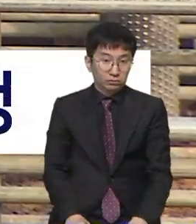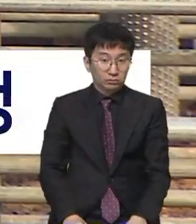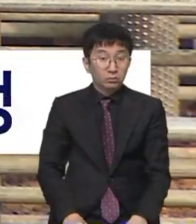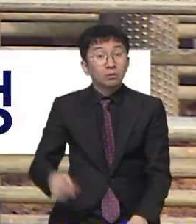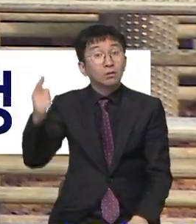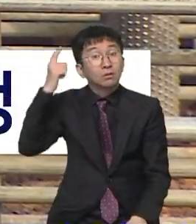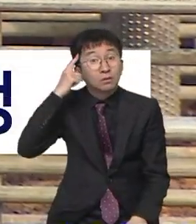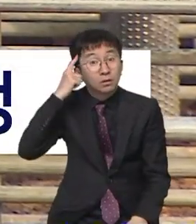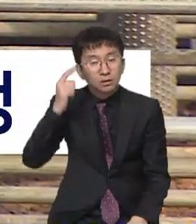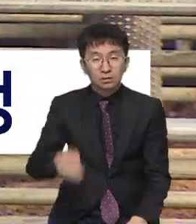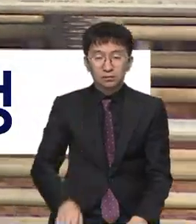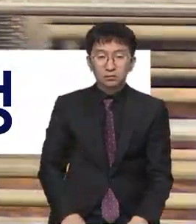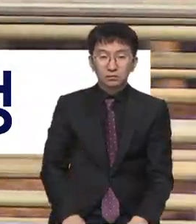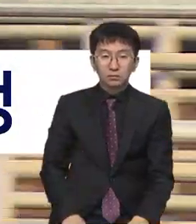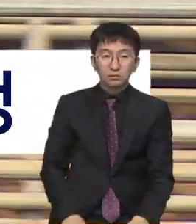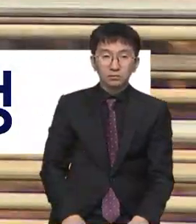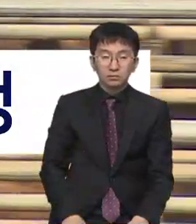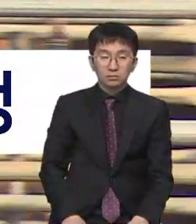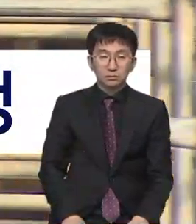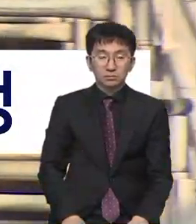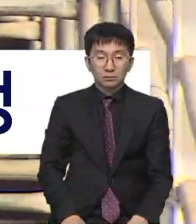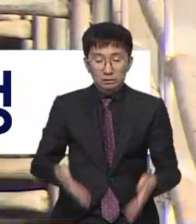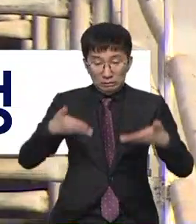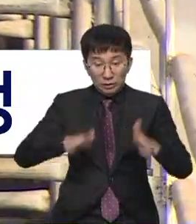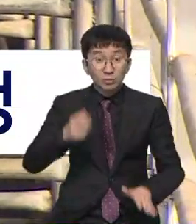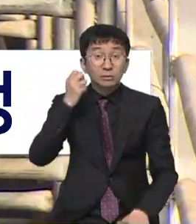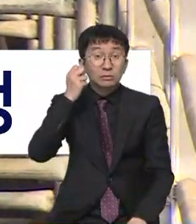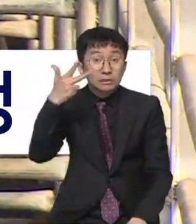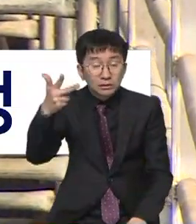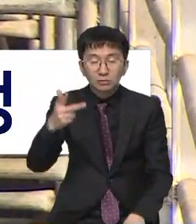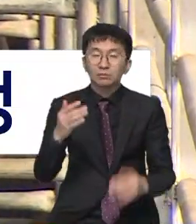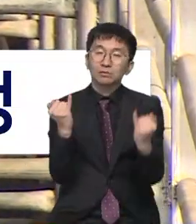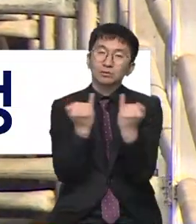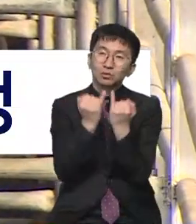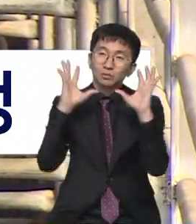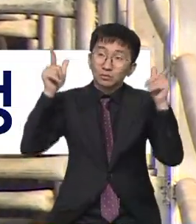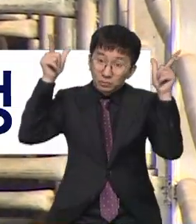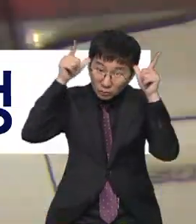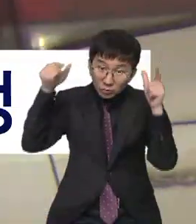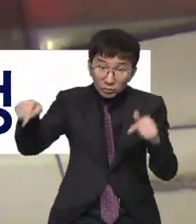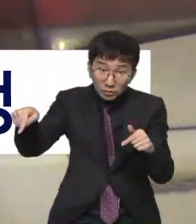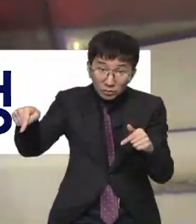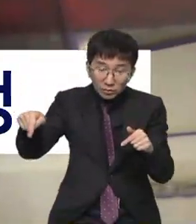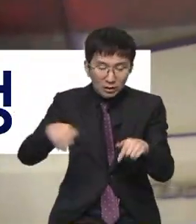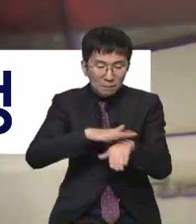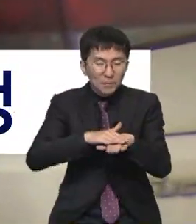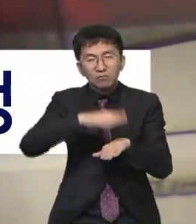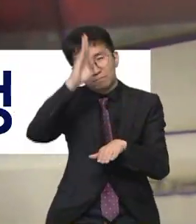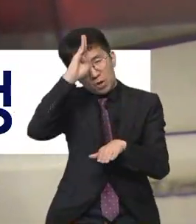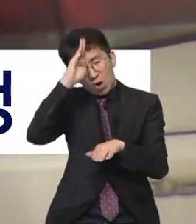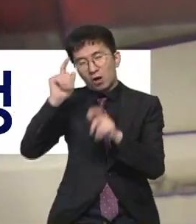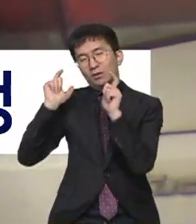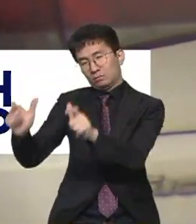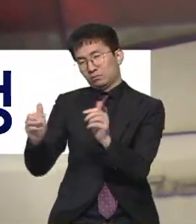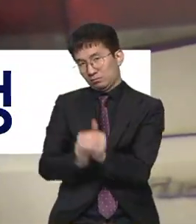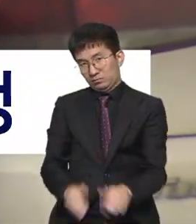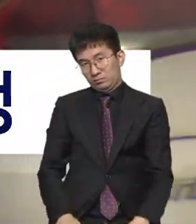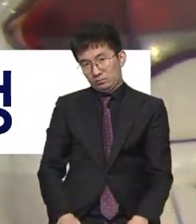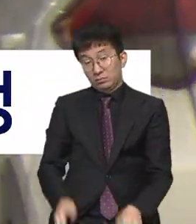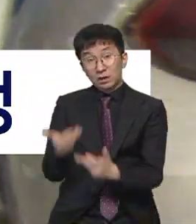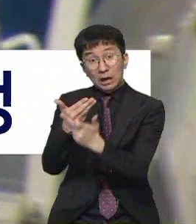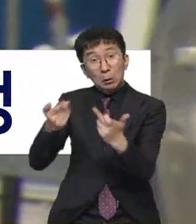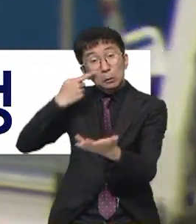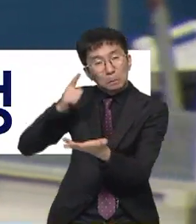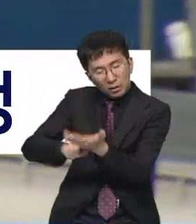이 농장에서 7개월 된 암송아지 한 마리가 오늘 럼피스킨병 양성 판정을 받았습니다. 강원도에서는